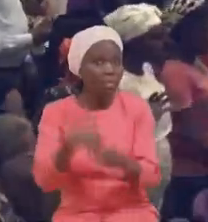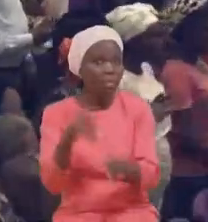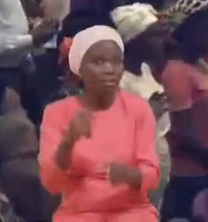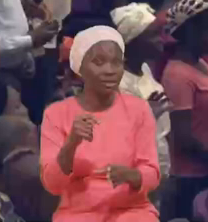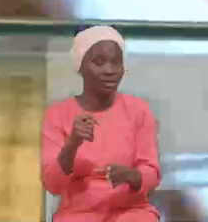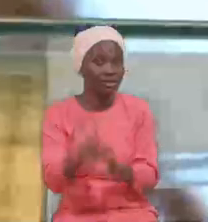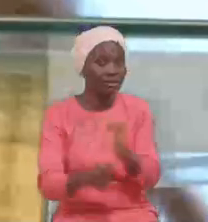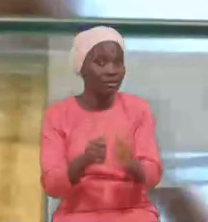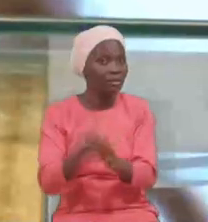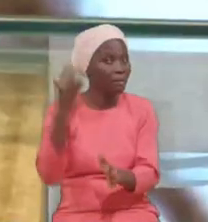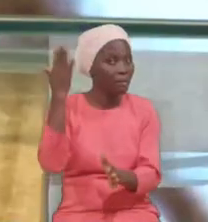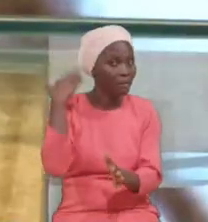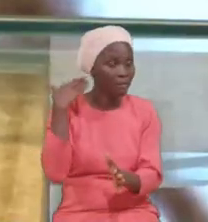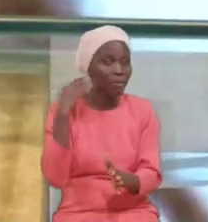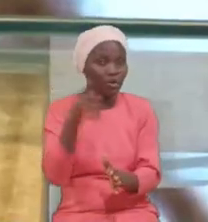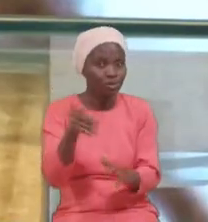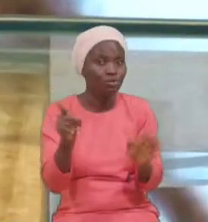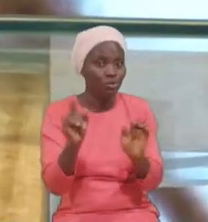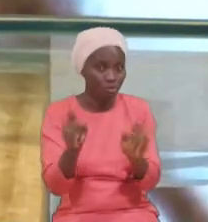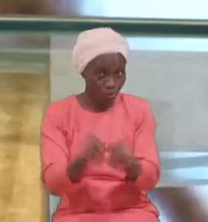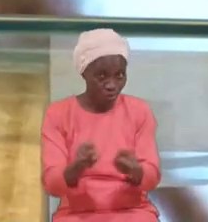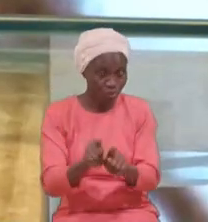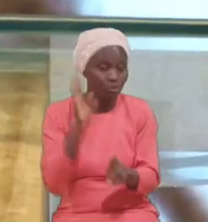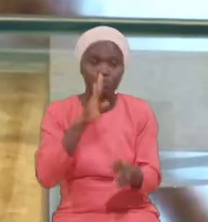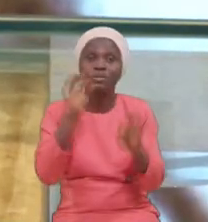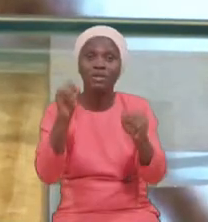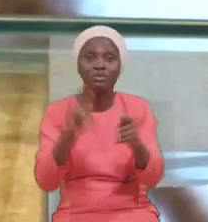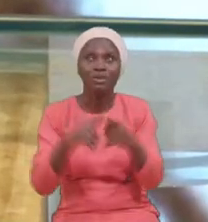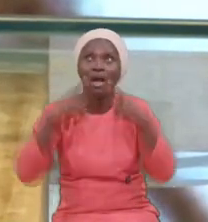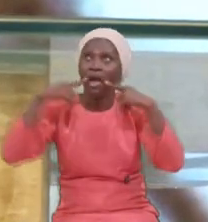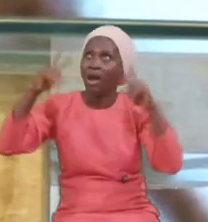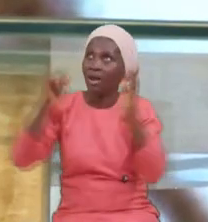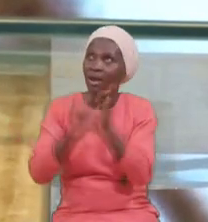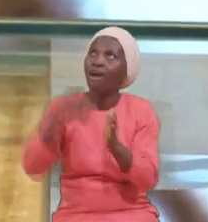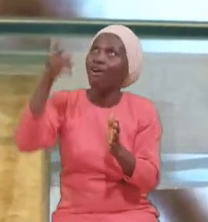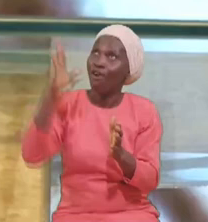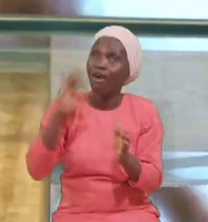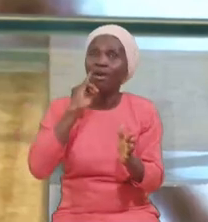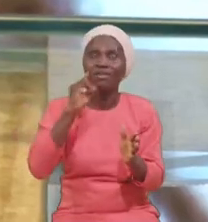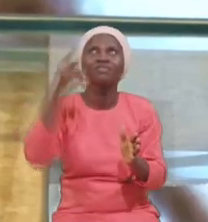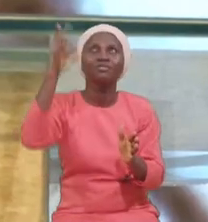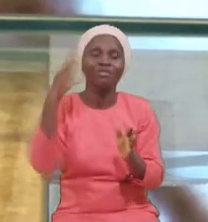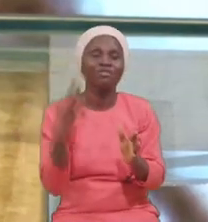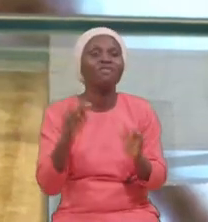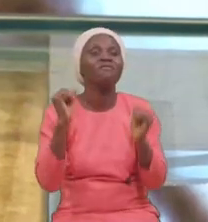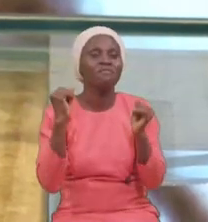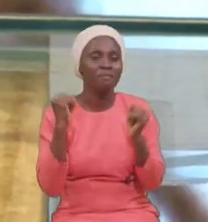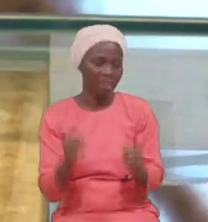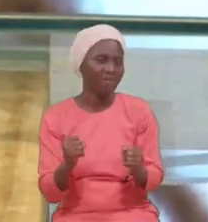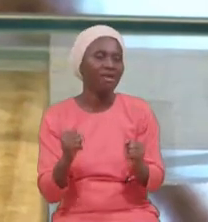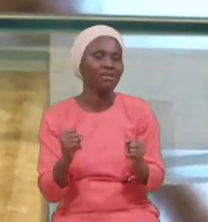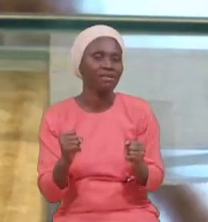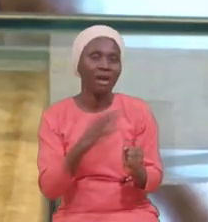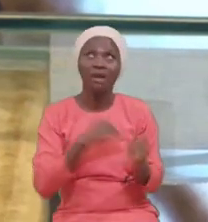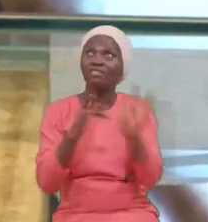comme les gens d'autrefois, étaient en mesure de déclarer que Dieu est le Dieu de puissance et